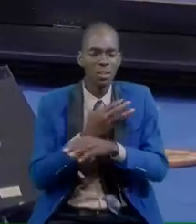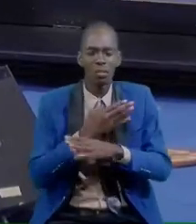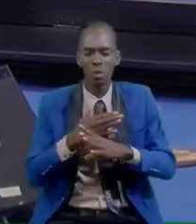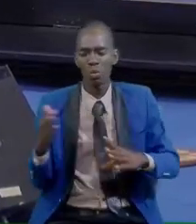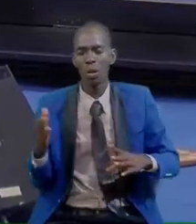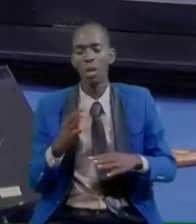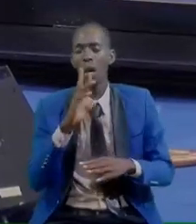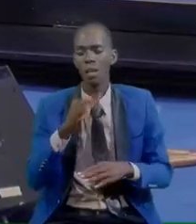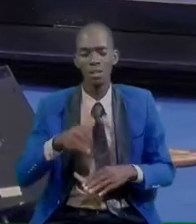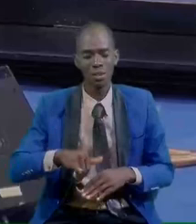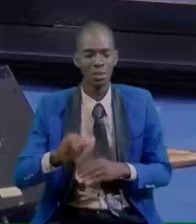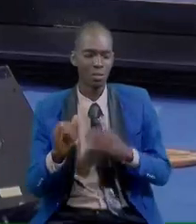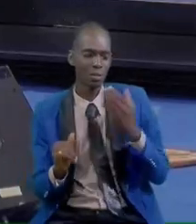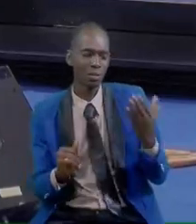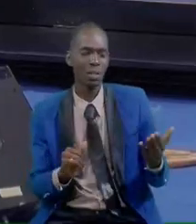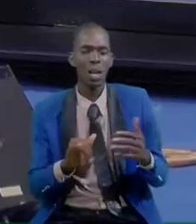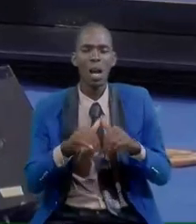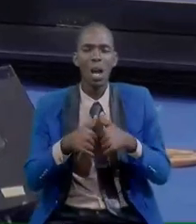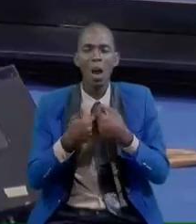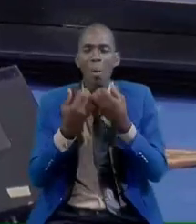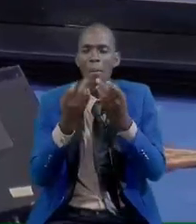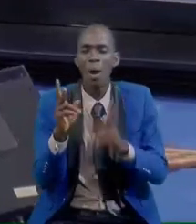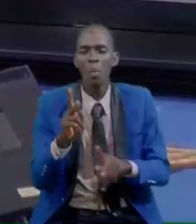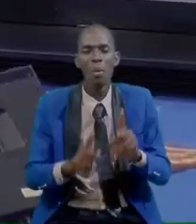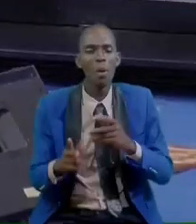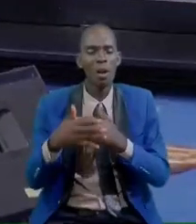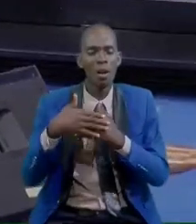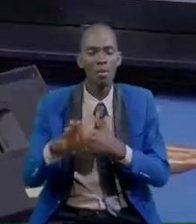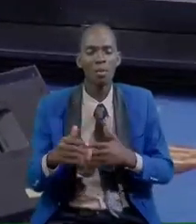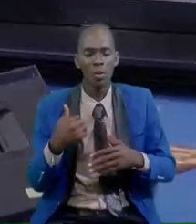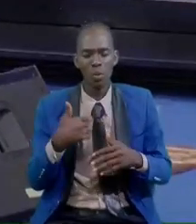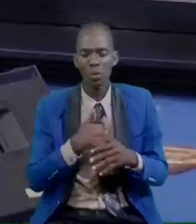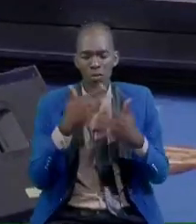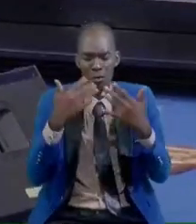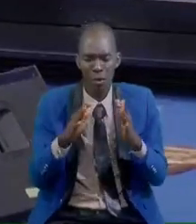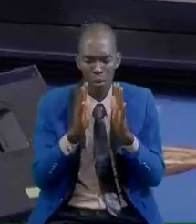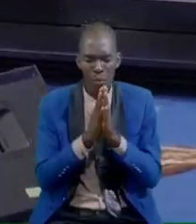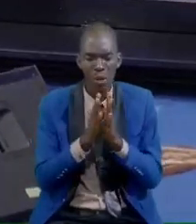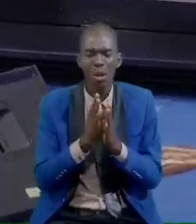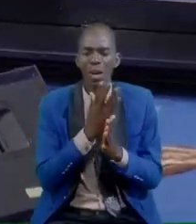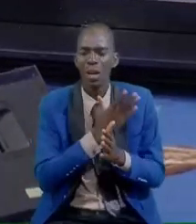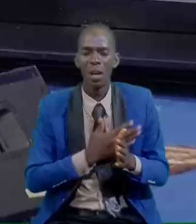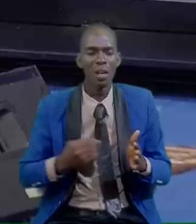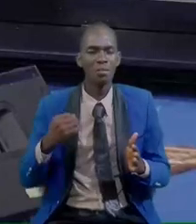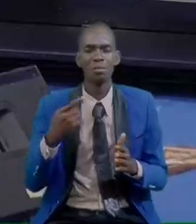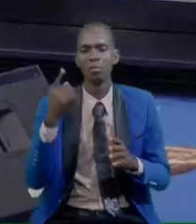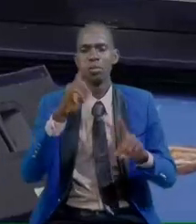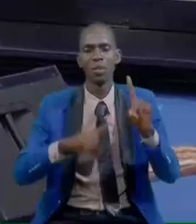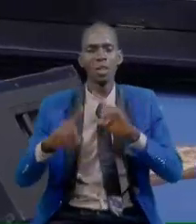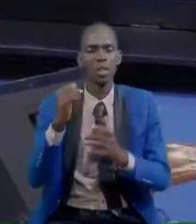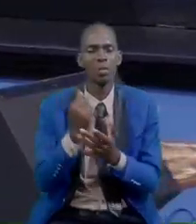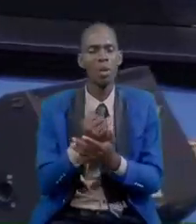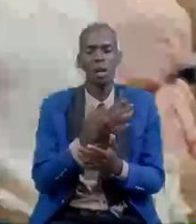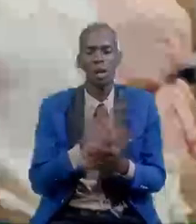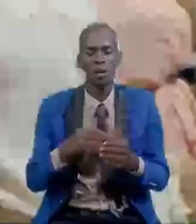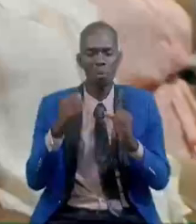là. Combien de personnes, après avoir prié et donné le dernier amen, et la puissance descend sur le ciel,